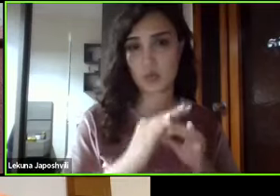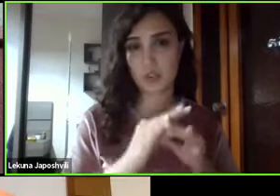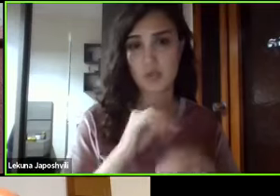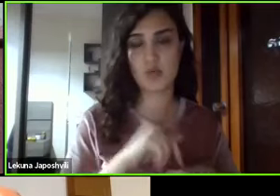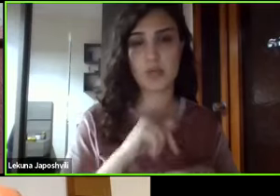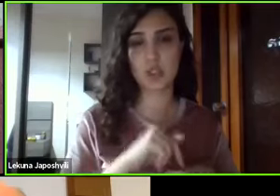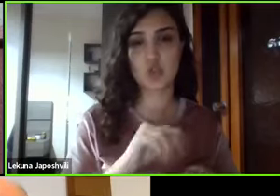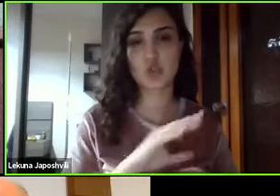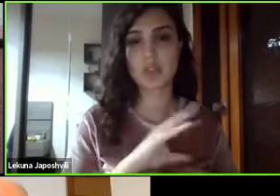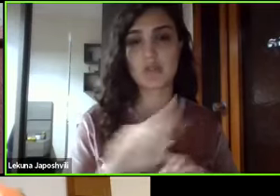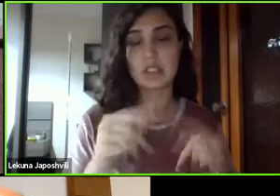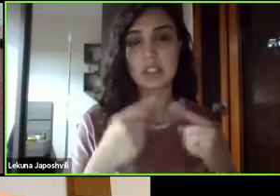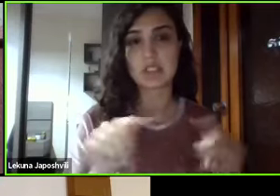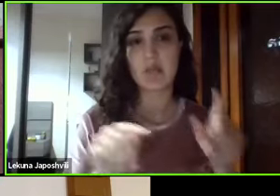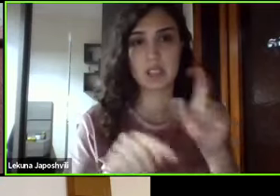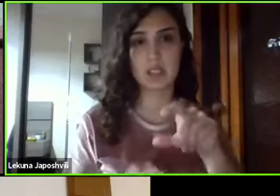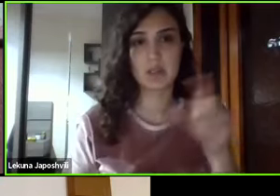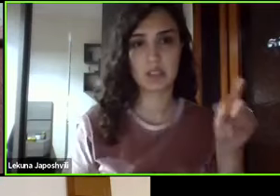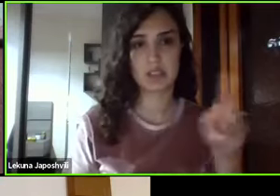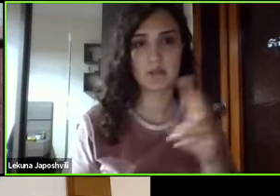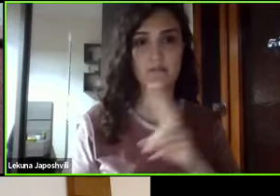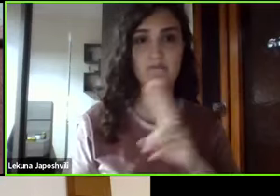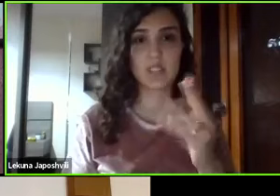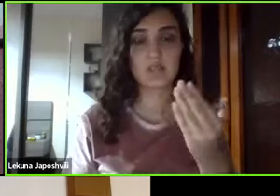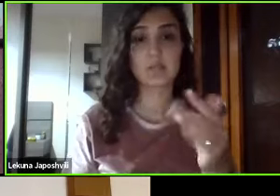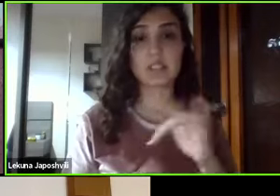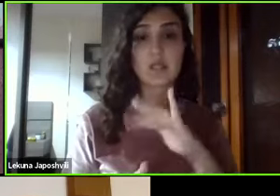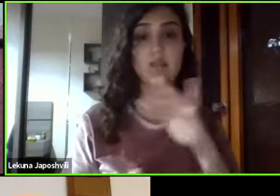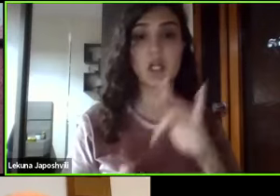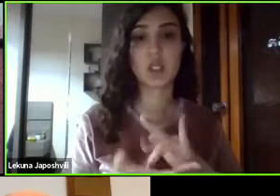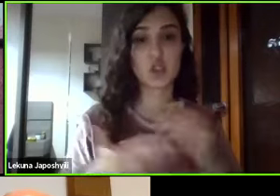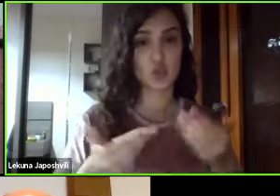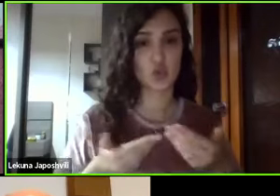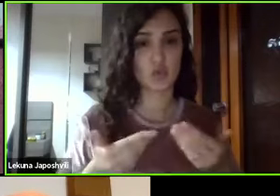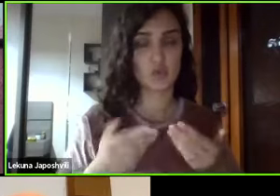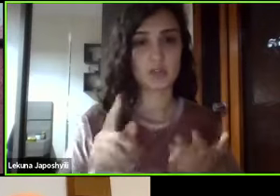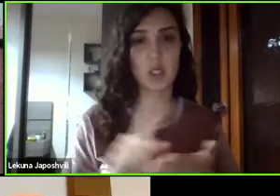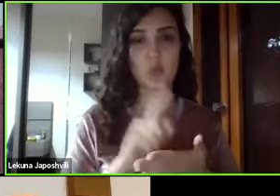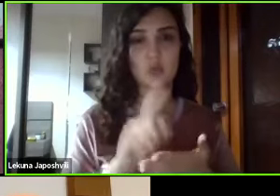სხვა ადამიანზე, ვინც მის ქვეყანაში ცხოვრობს და ვინც აუცილებლად უნდა იზრუნოს